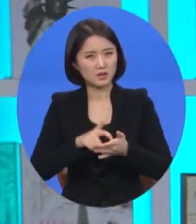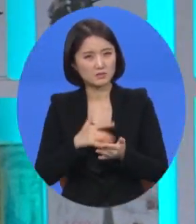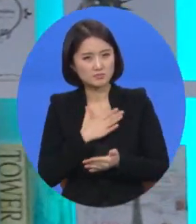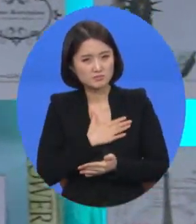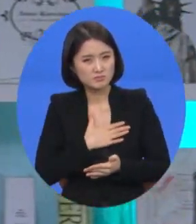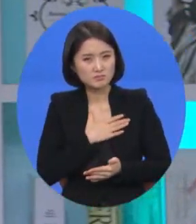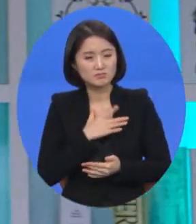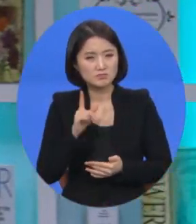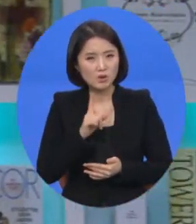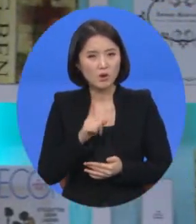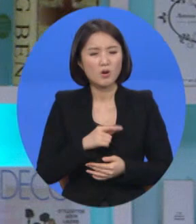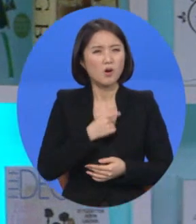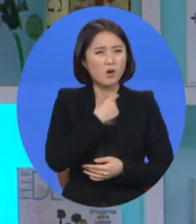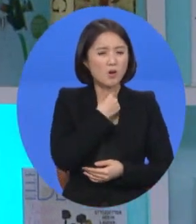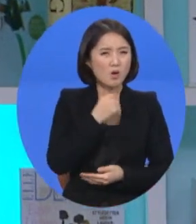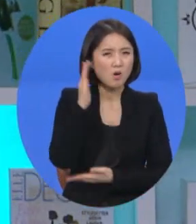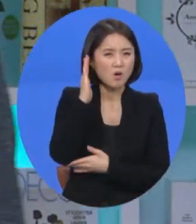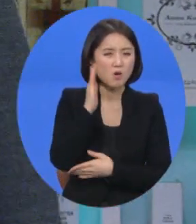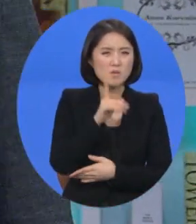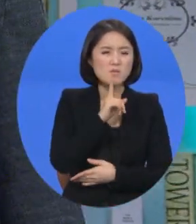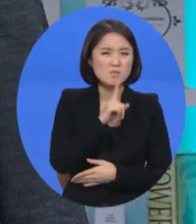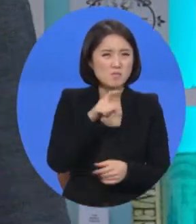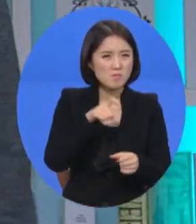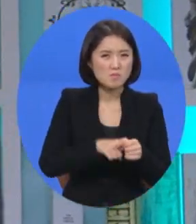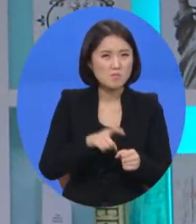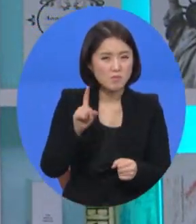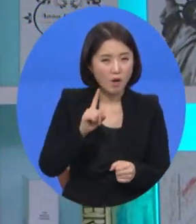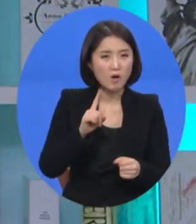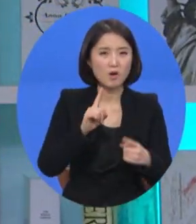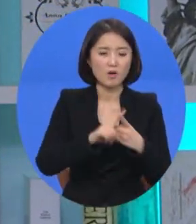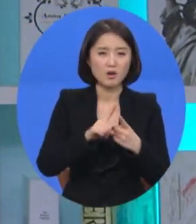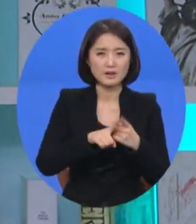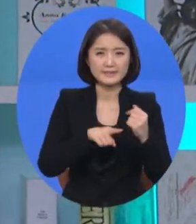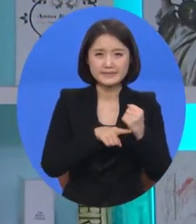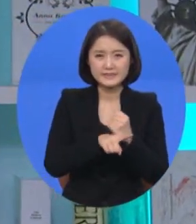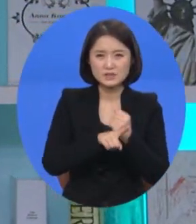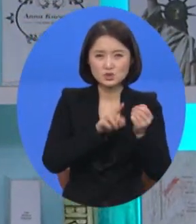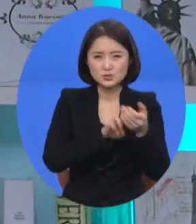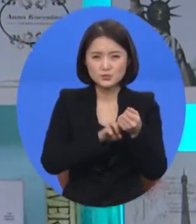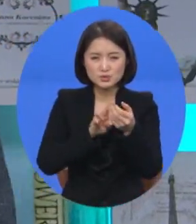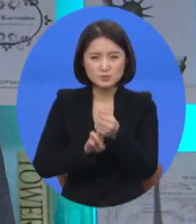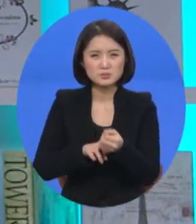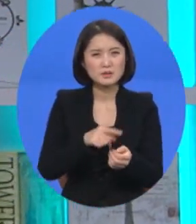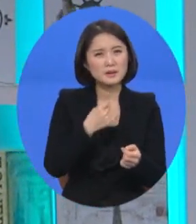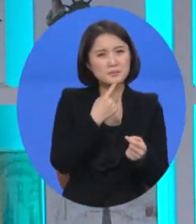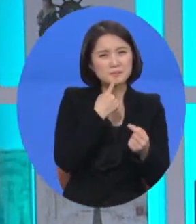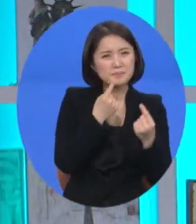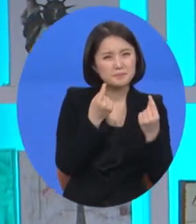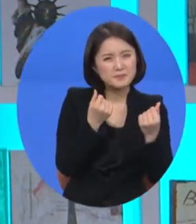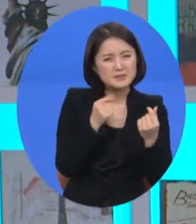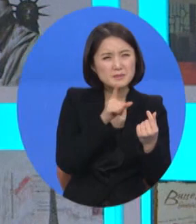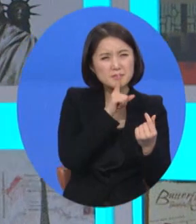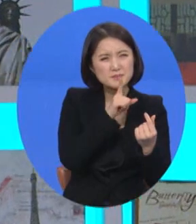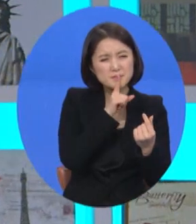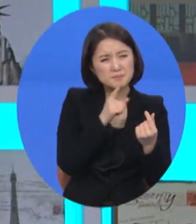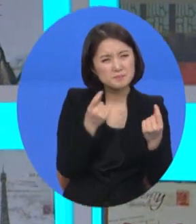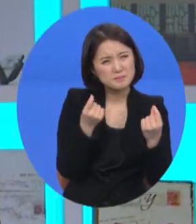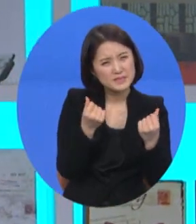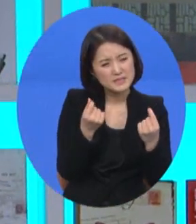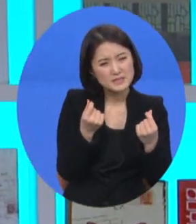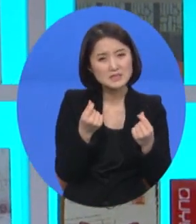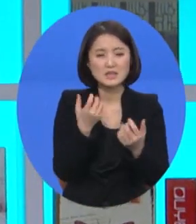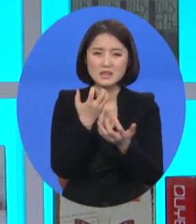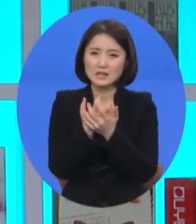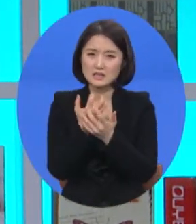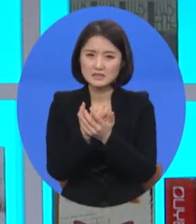소재의 이름을 알아서 그 이름과 발음이 비슷한 다른 글자 하나를 찾아내기 그것이 바로 옛그림 을